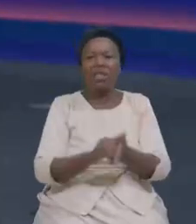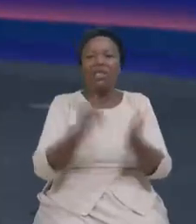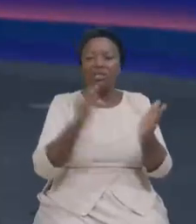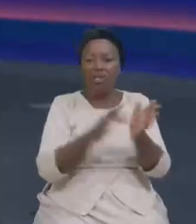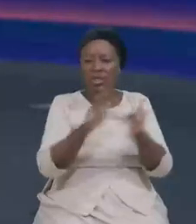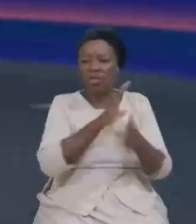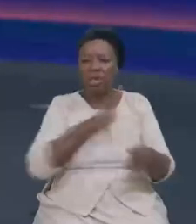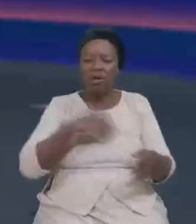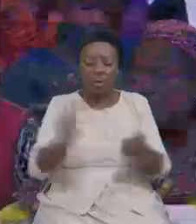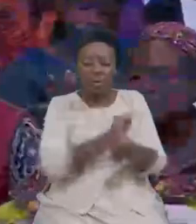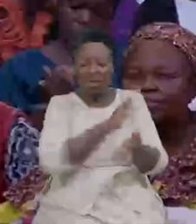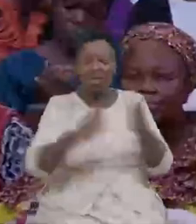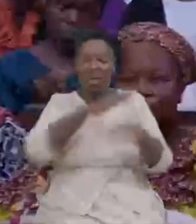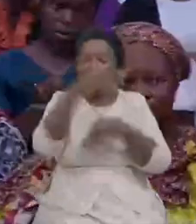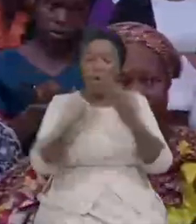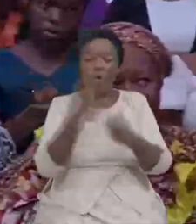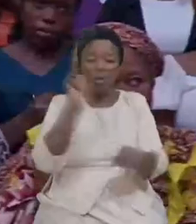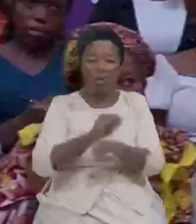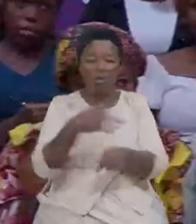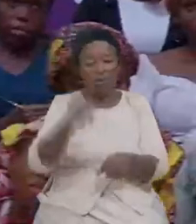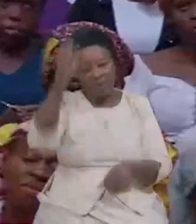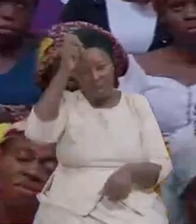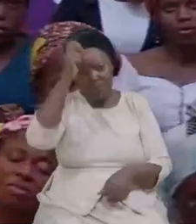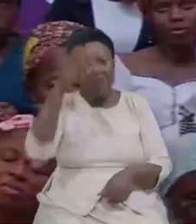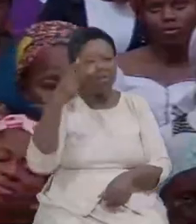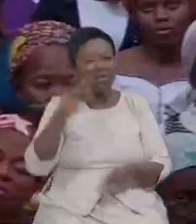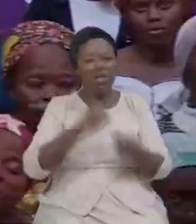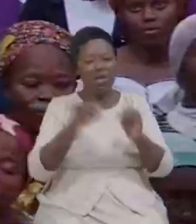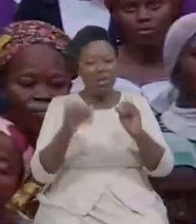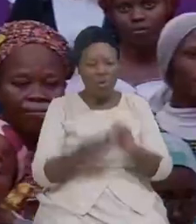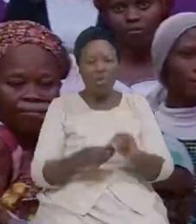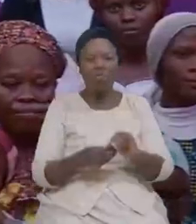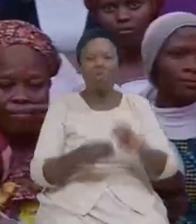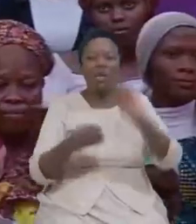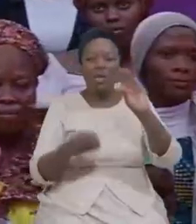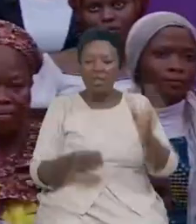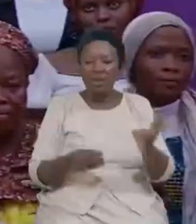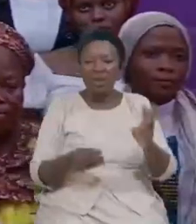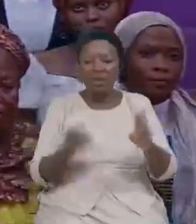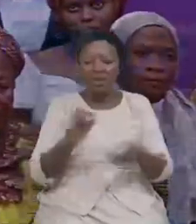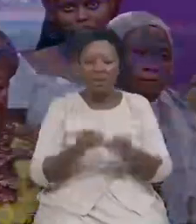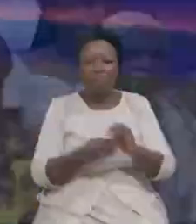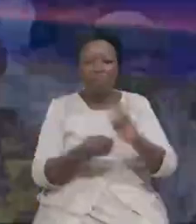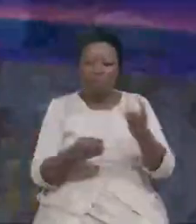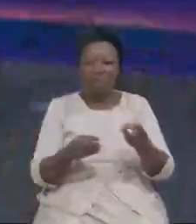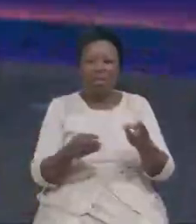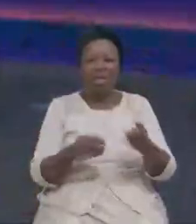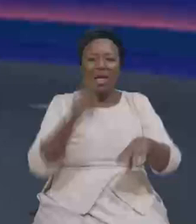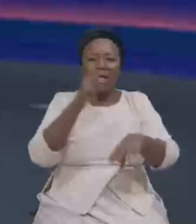diable. Sixièmement, les promesses, c'est une force surnaturelle, intemporelle et